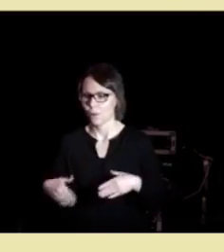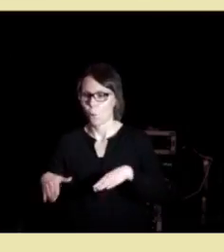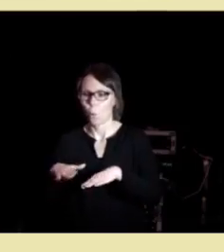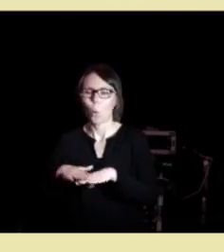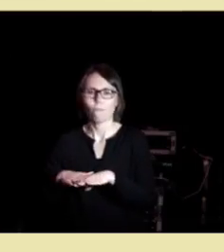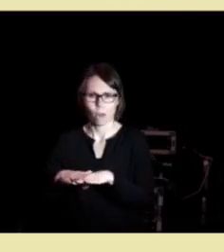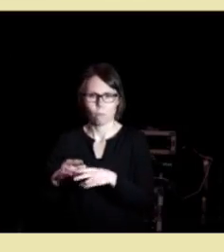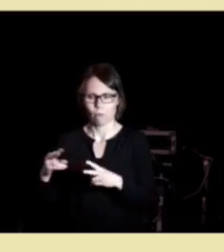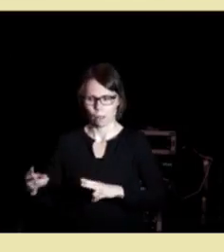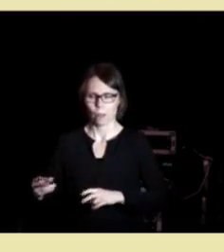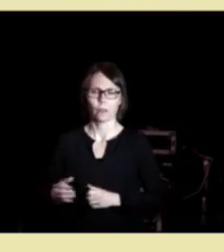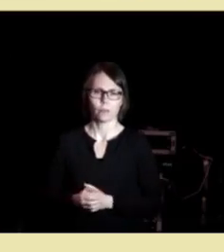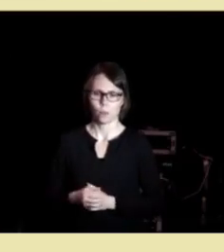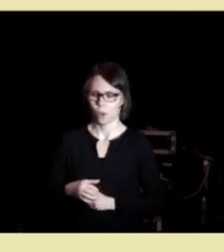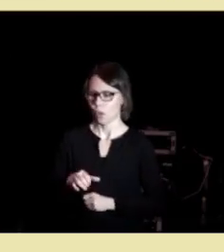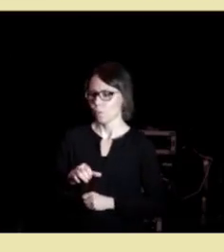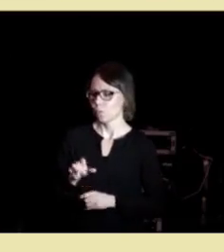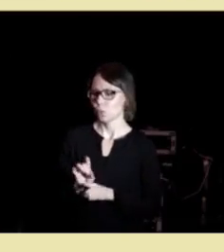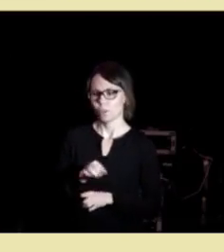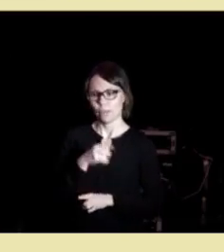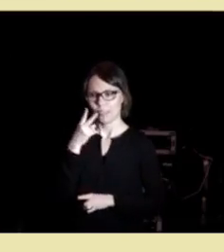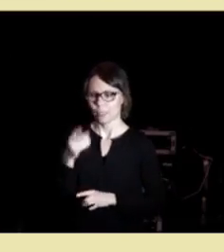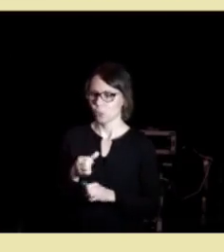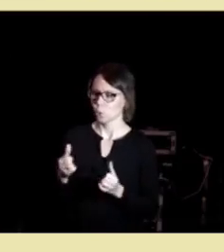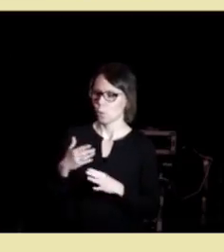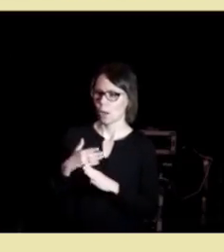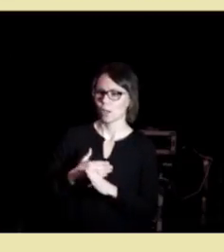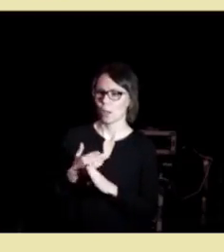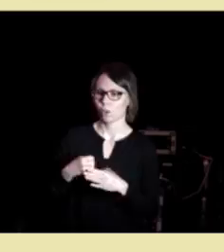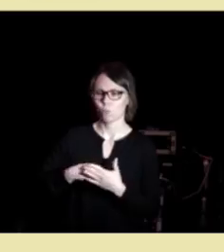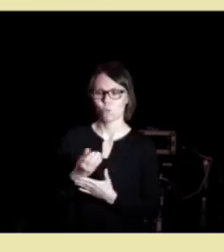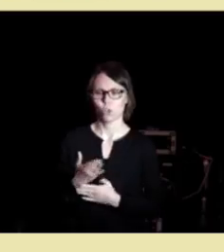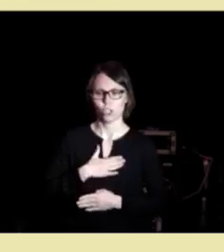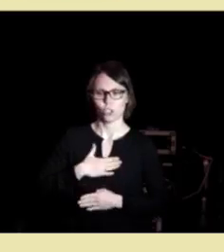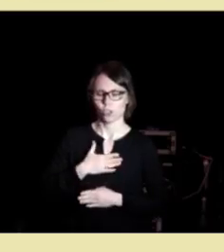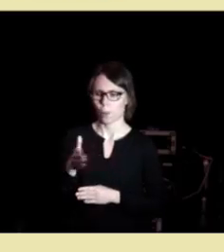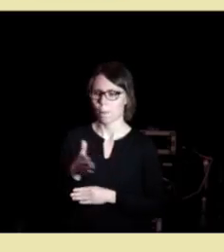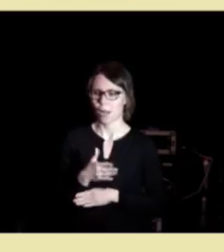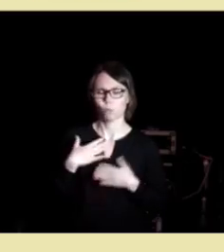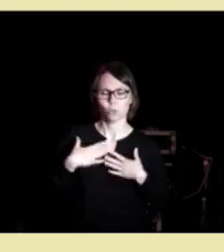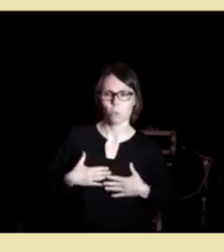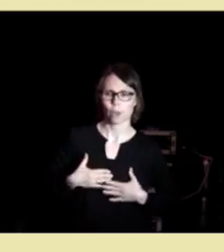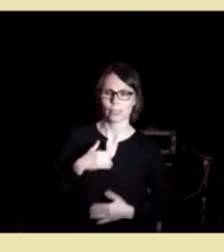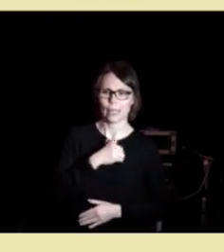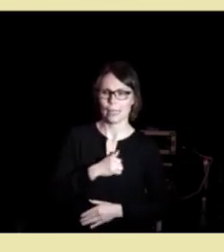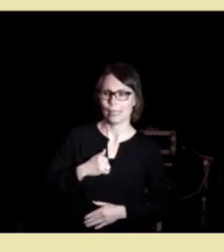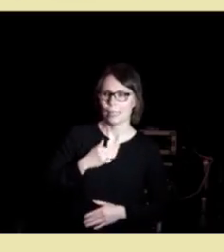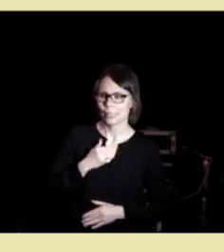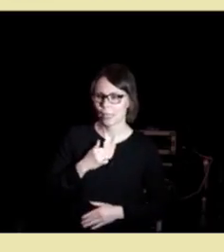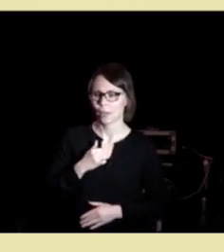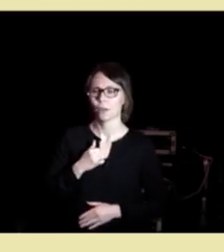også i veldig stor grad. Så vi ser jo en veldig stor grad av multisykdom mellom somatiske lidelser